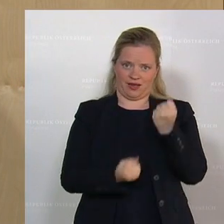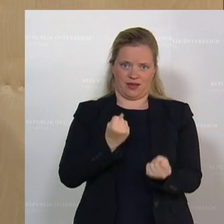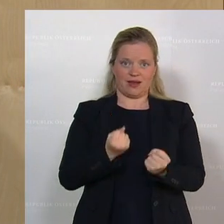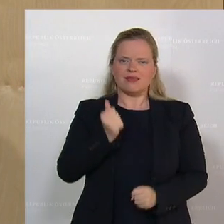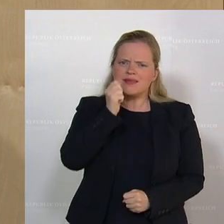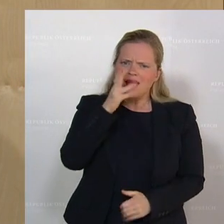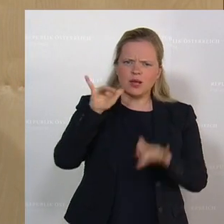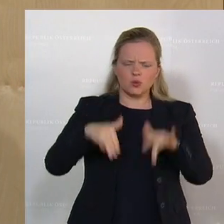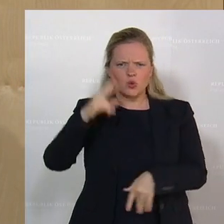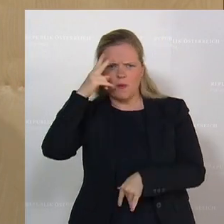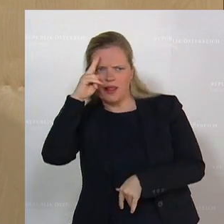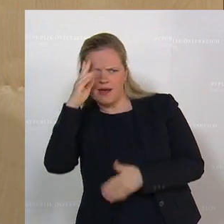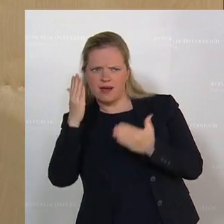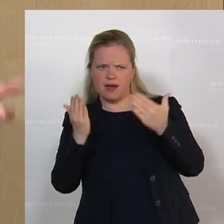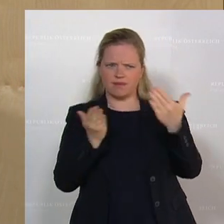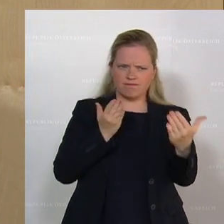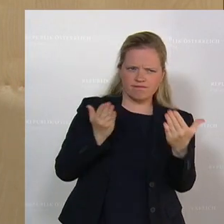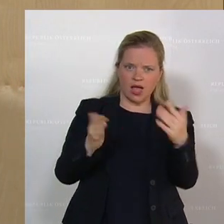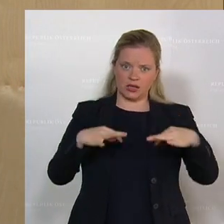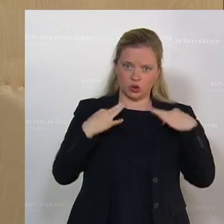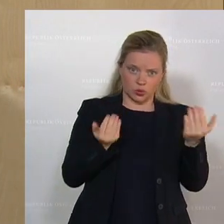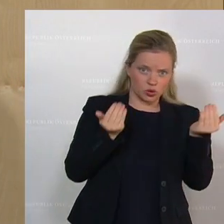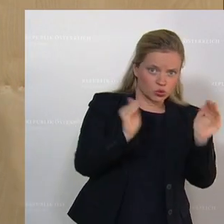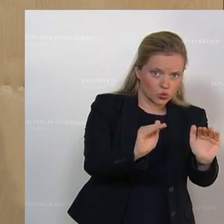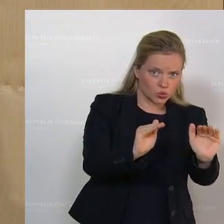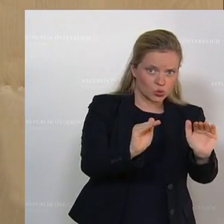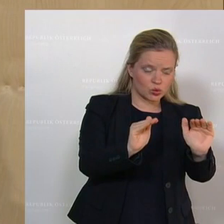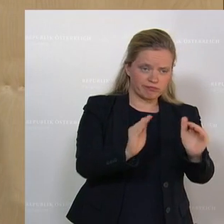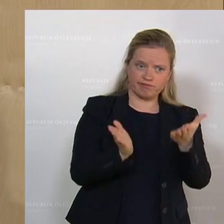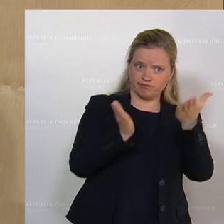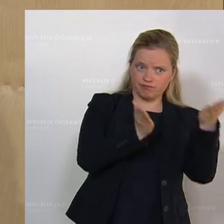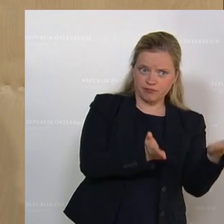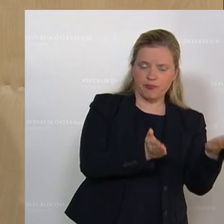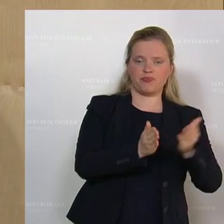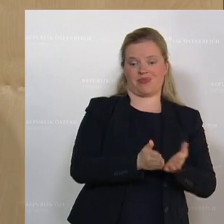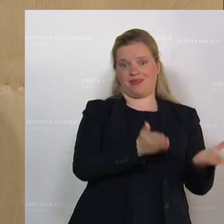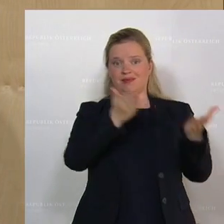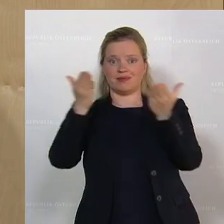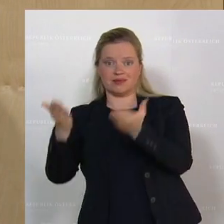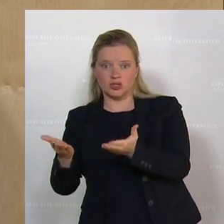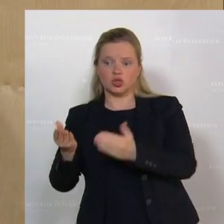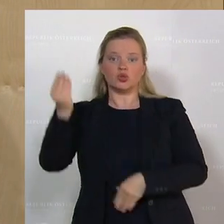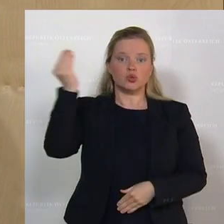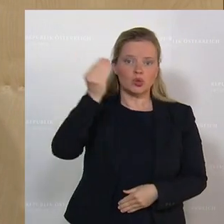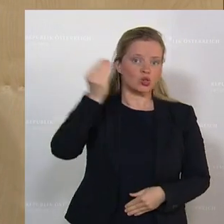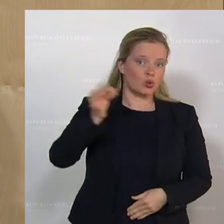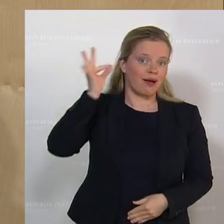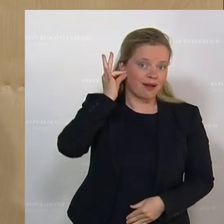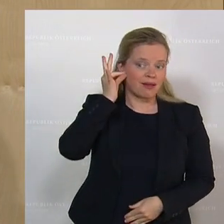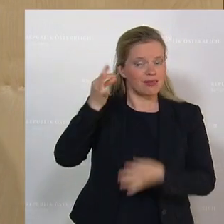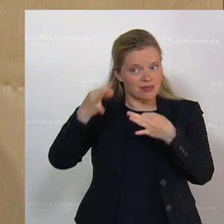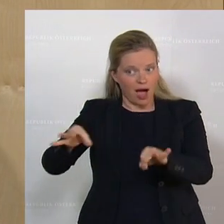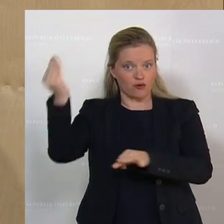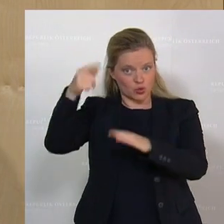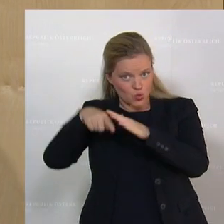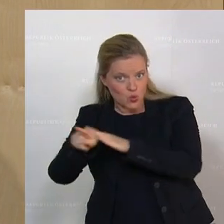Aufgabe abzuwiegen zwischen Gesundheitsschutz auf der einen Seite und dem Recht von Schülerinnen und Schülern in die Schule zu